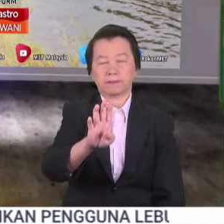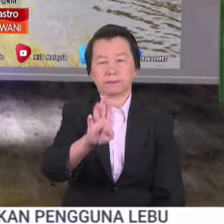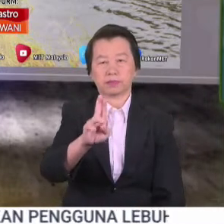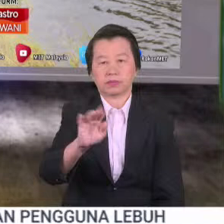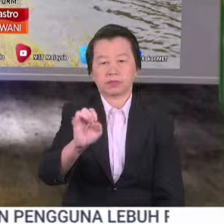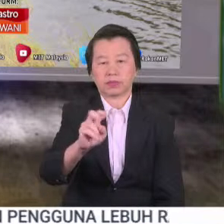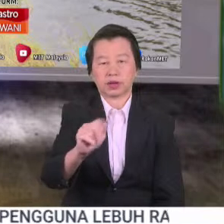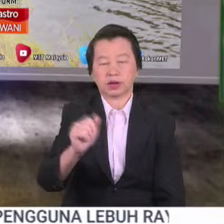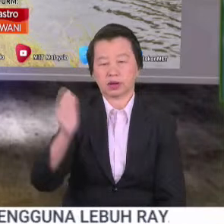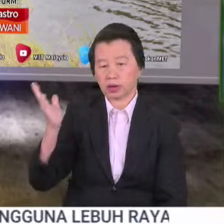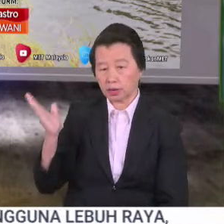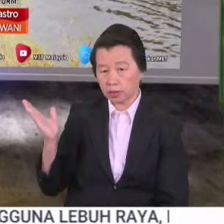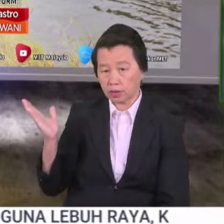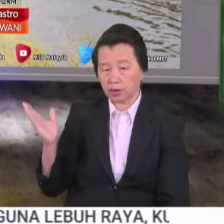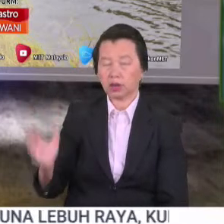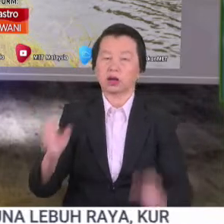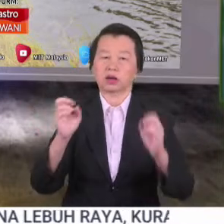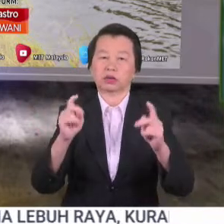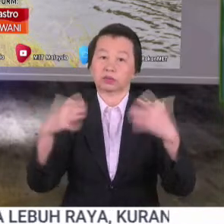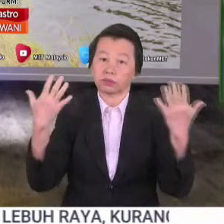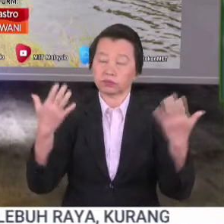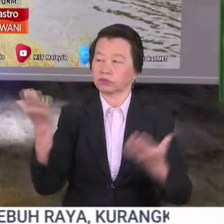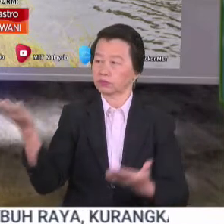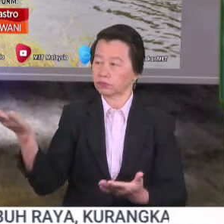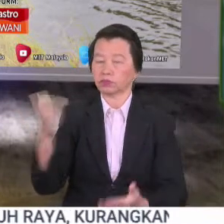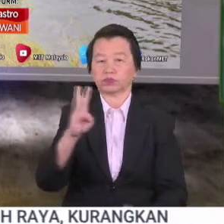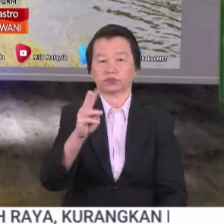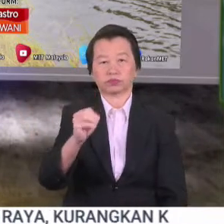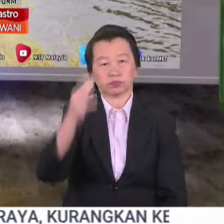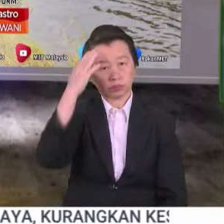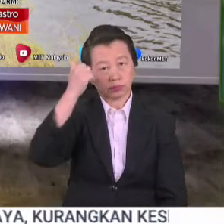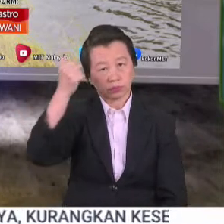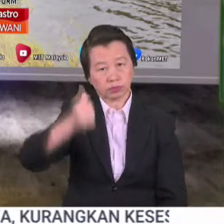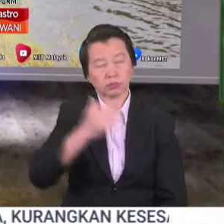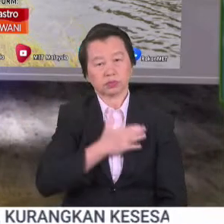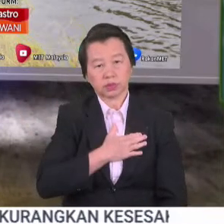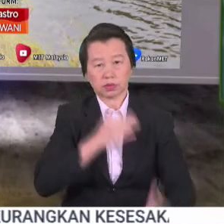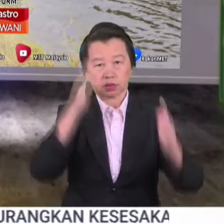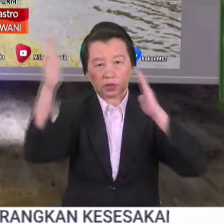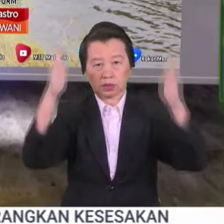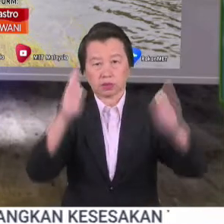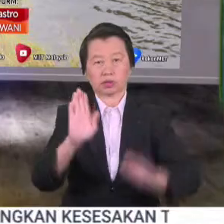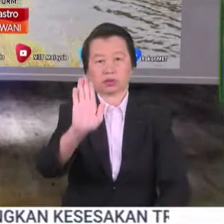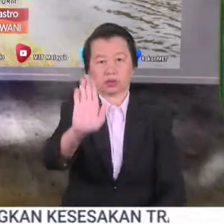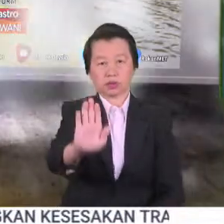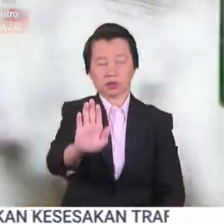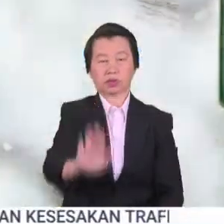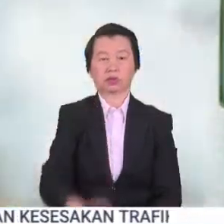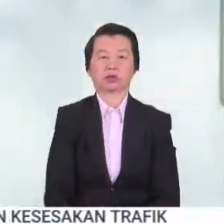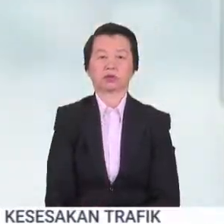tertera ini Baiklah itu saja pada saya Wan Hafiz Assalamualaikum dan salam Malaysia